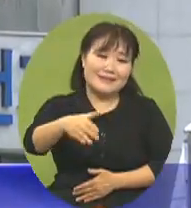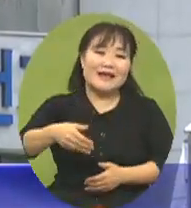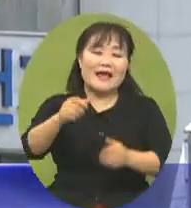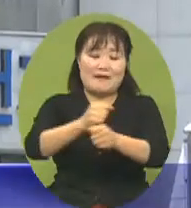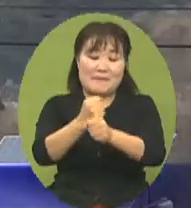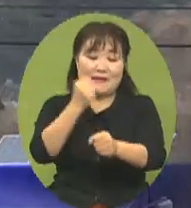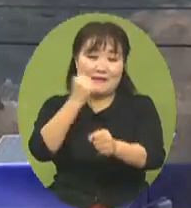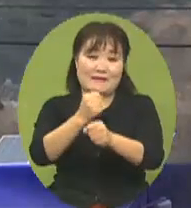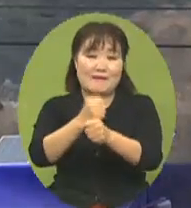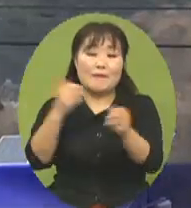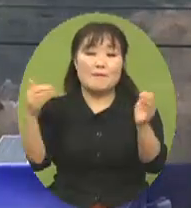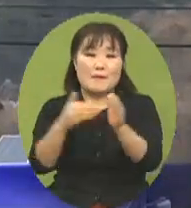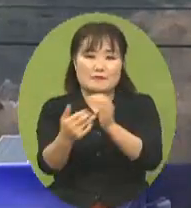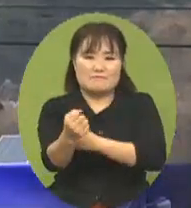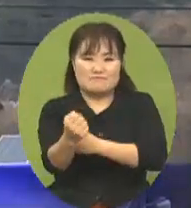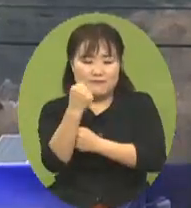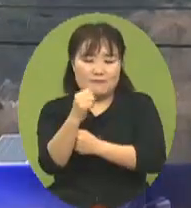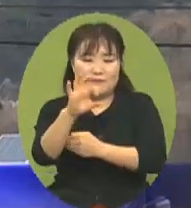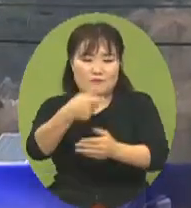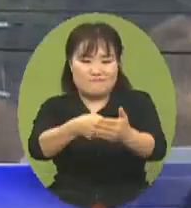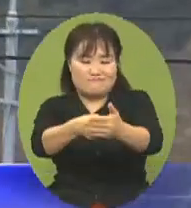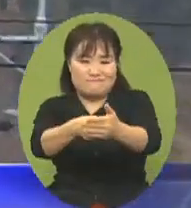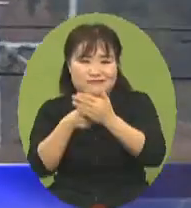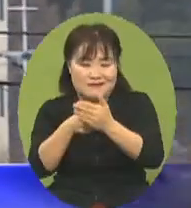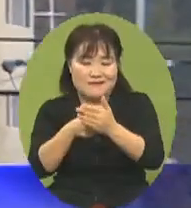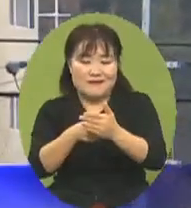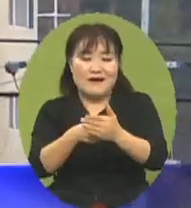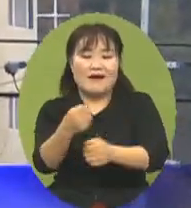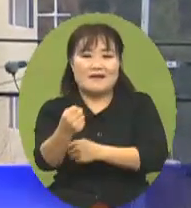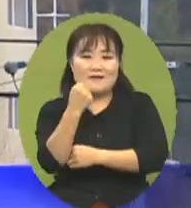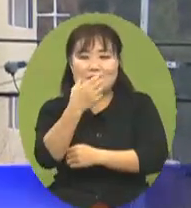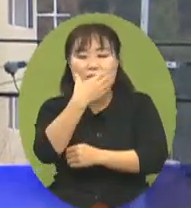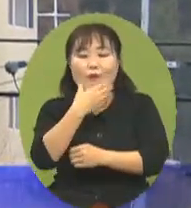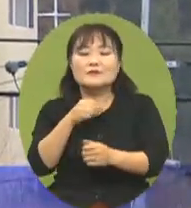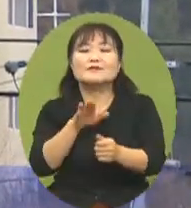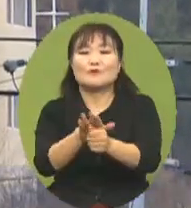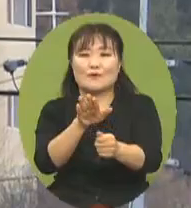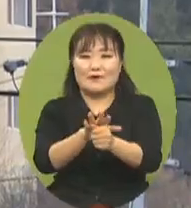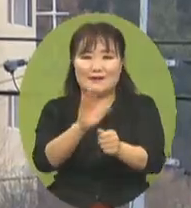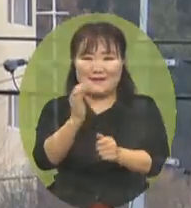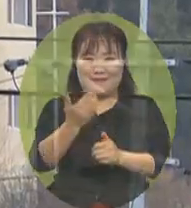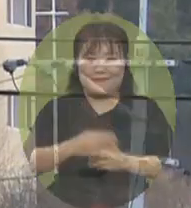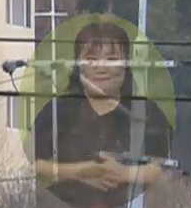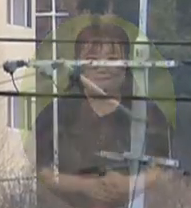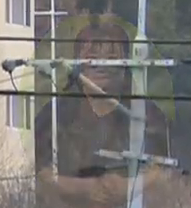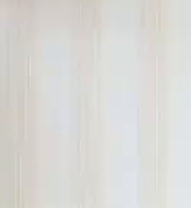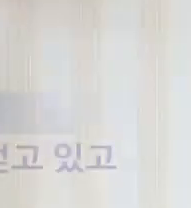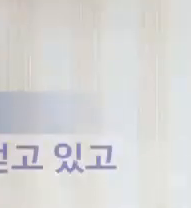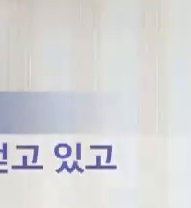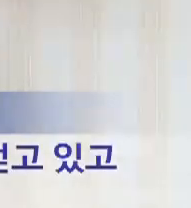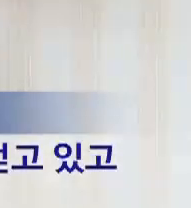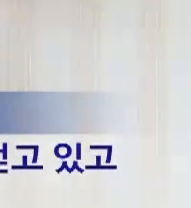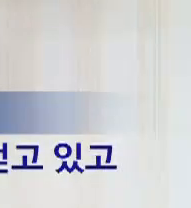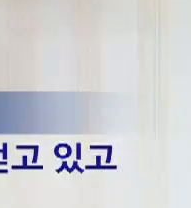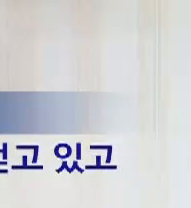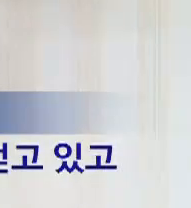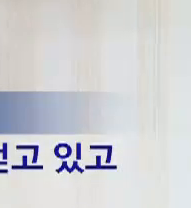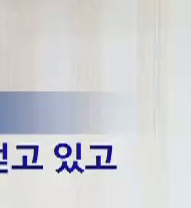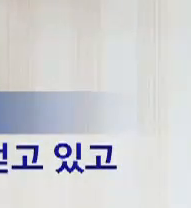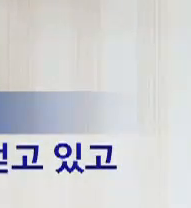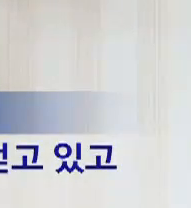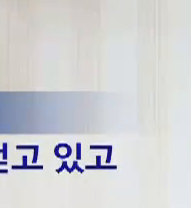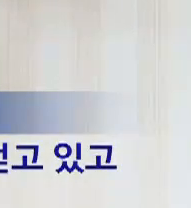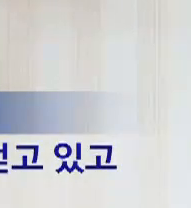시설이 설치돼 에너지 비용 절감을 통한 에너지 복지에 큰 도움을 주고 있습니다. 한 15만 원 내지 20만